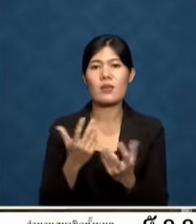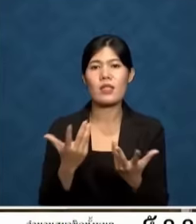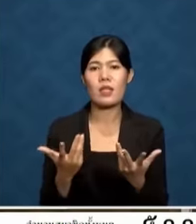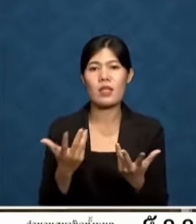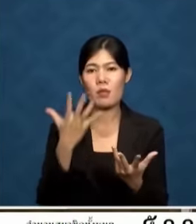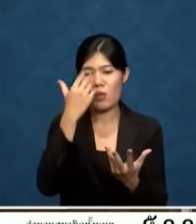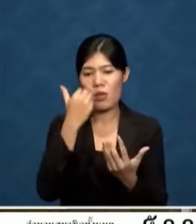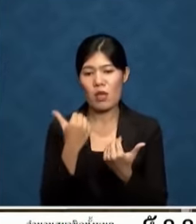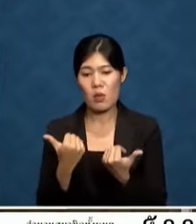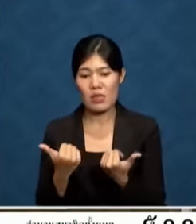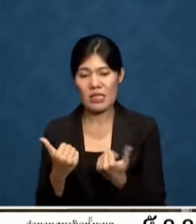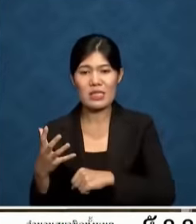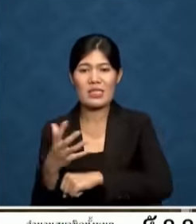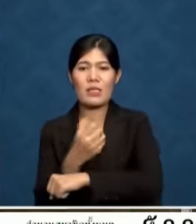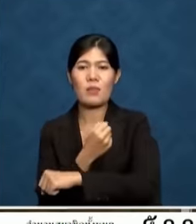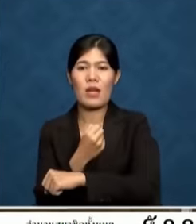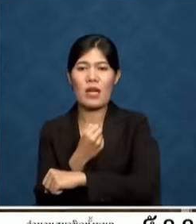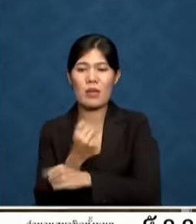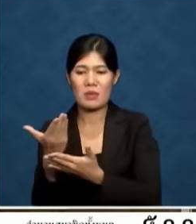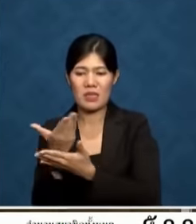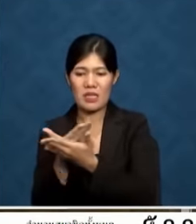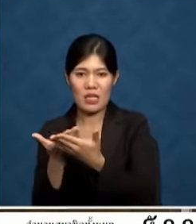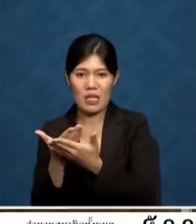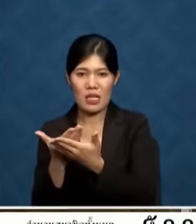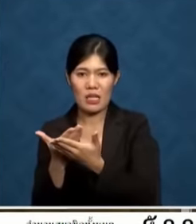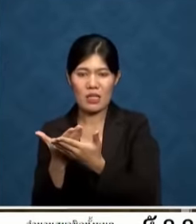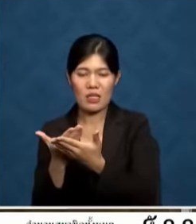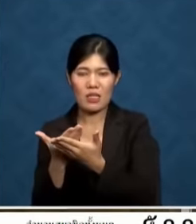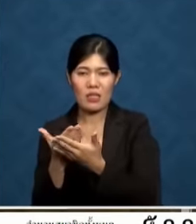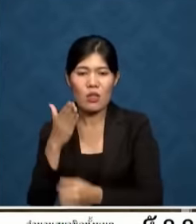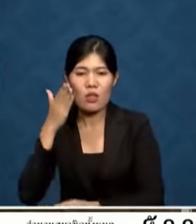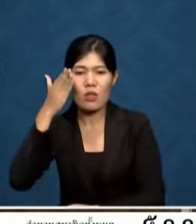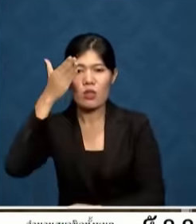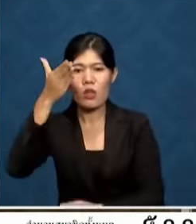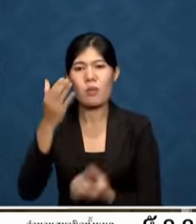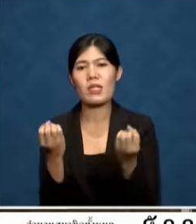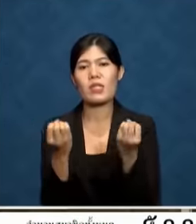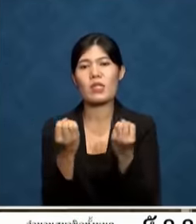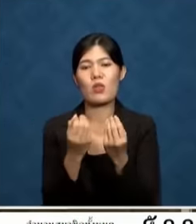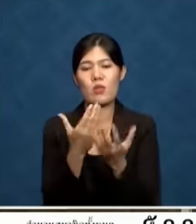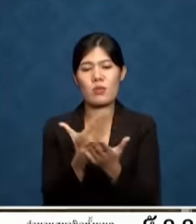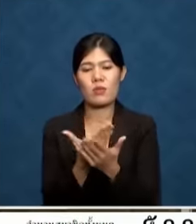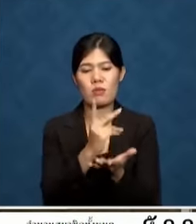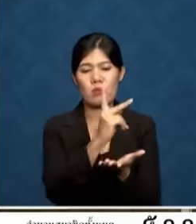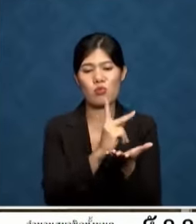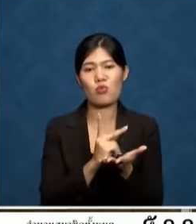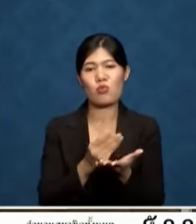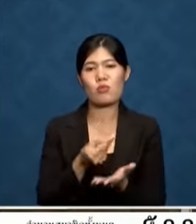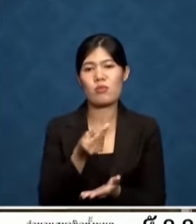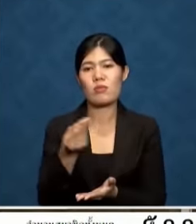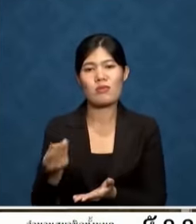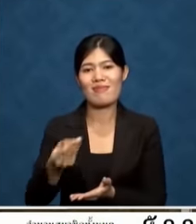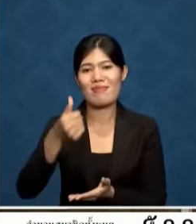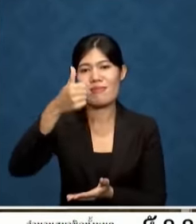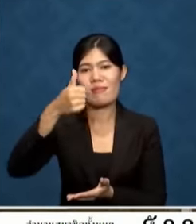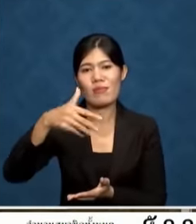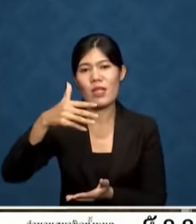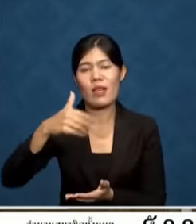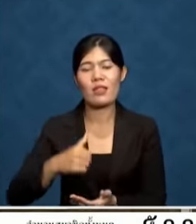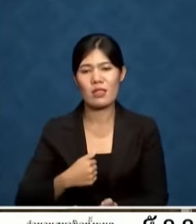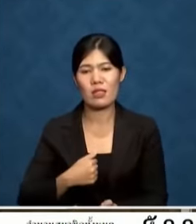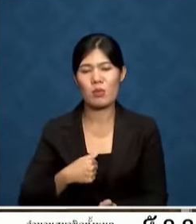เป็นหมันสุดท้ายก็กู้มาแจกไม่ได้นี่ก็คือสิ่งที่ผมขออนุญาตตำหนิ